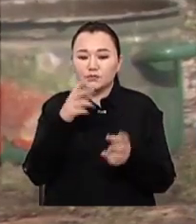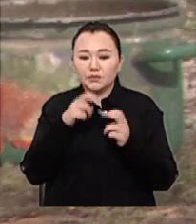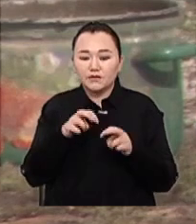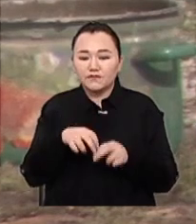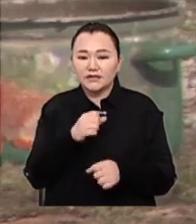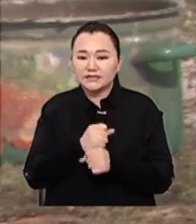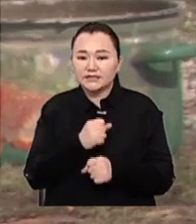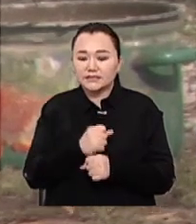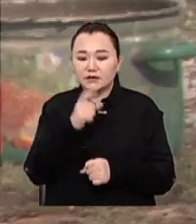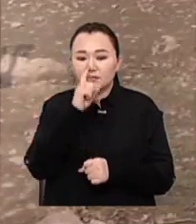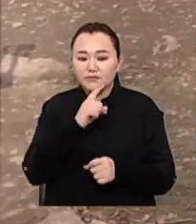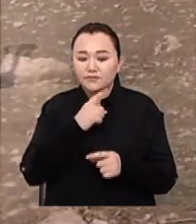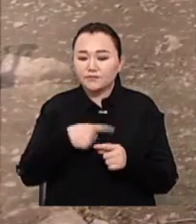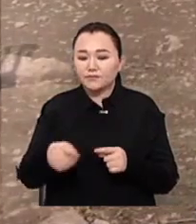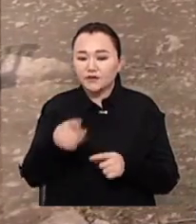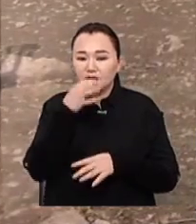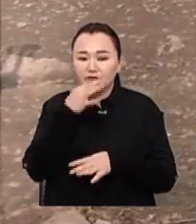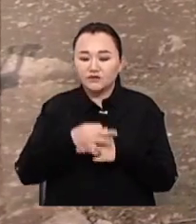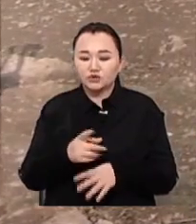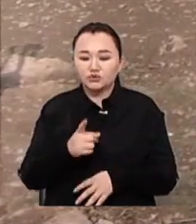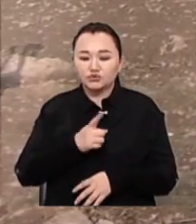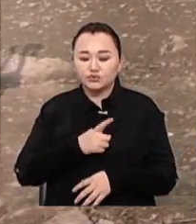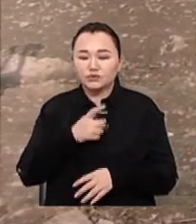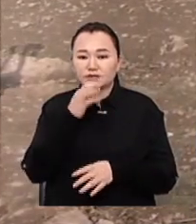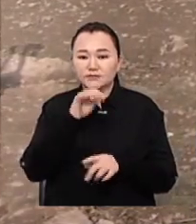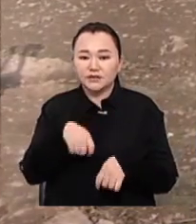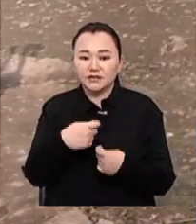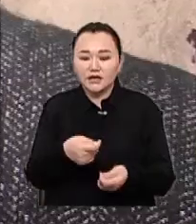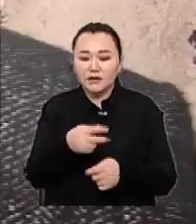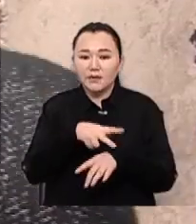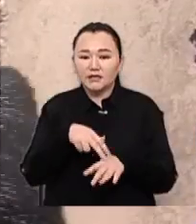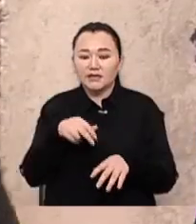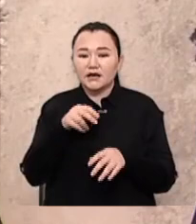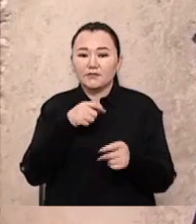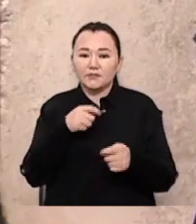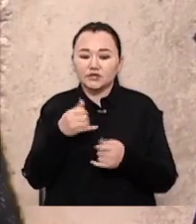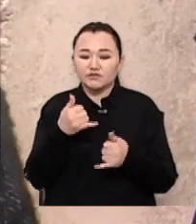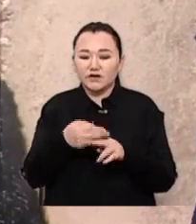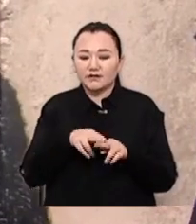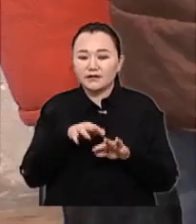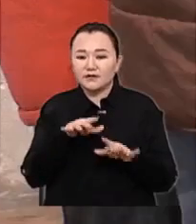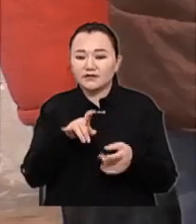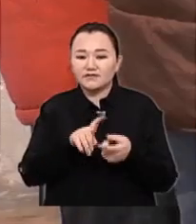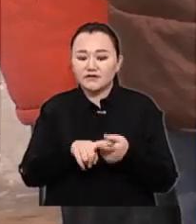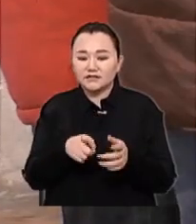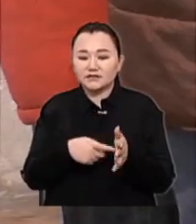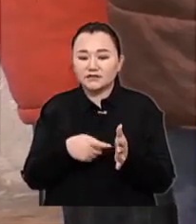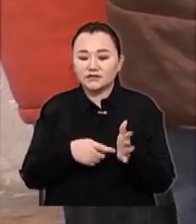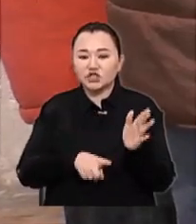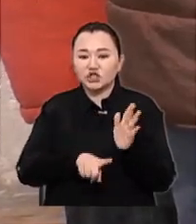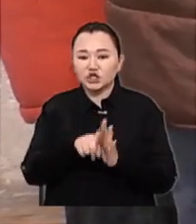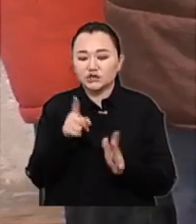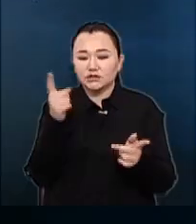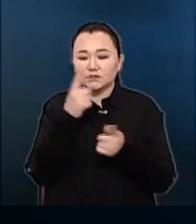жатыр. Енді бір айдың көлемінде келетін жауабын күтіп отырғандарын жеткізді. Полиция департаменті қазір бұл іске байланысты тергеудің басталғанын